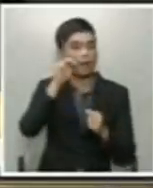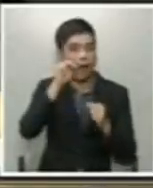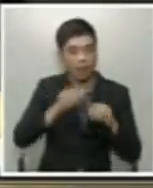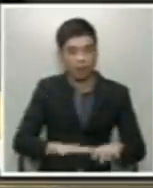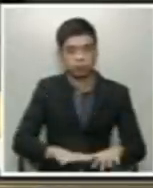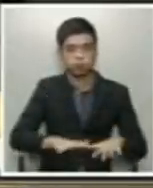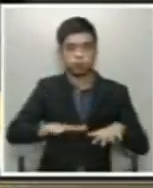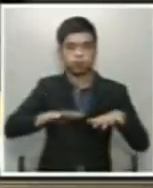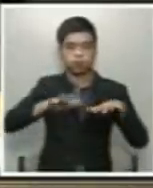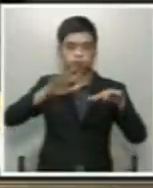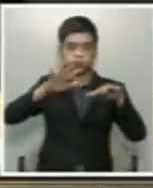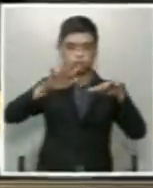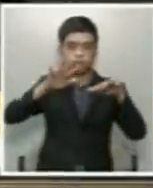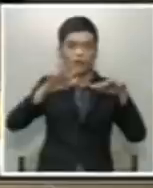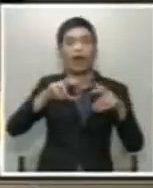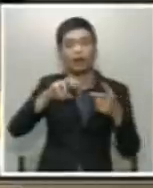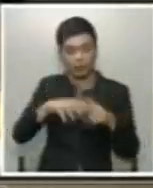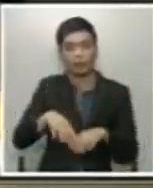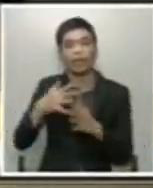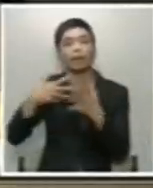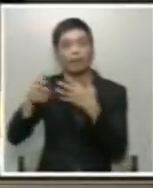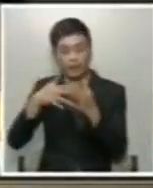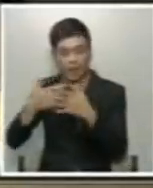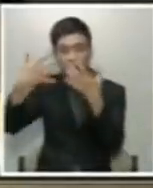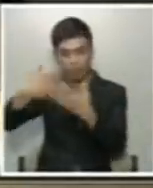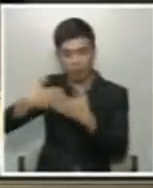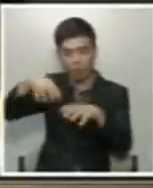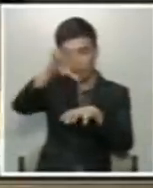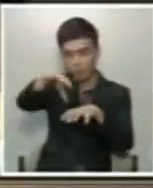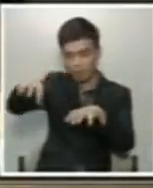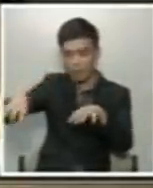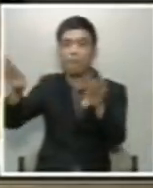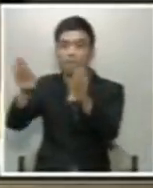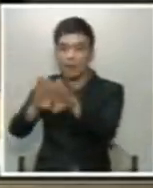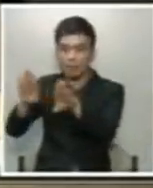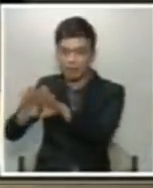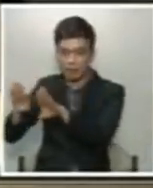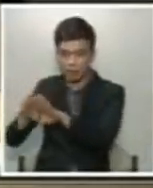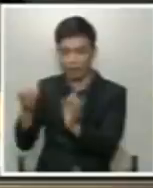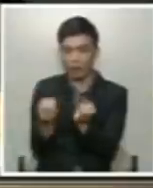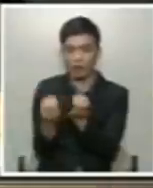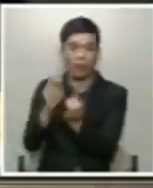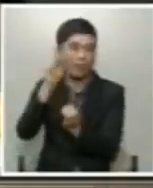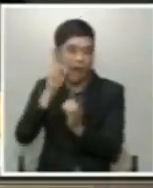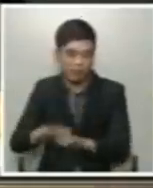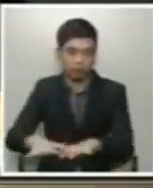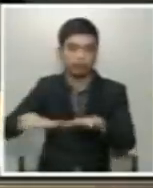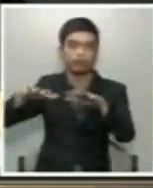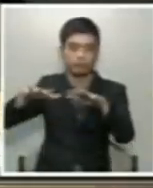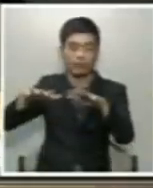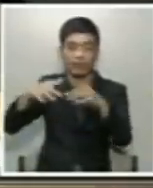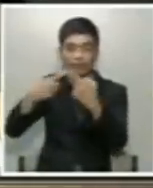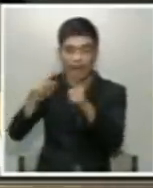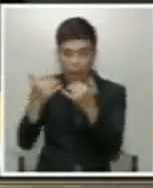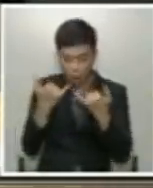อธิบายได้ครับเพราะว่าโรงงานที่นวนครหลายแห่งปิดนิคมอุตสาหกรรมหลายแห่งได้รับผลกระทบแต่วันนี้สิ่งที่เราเ